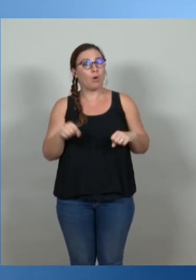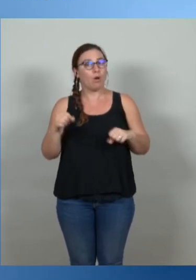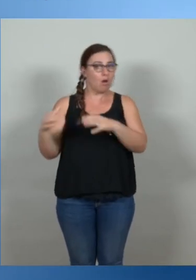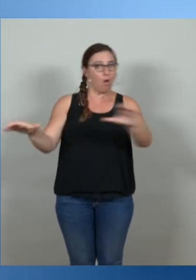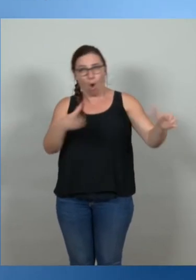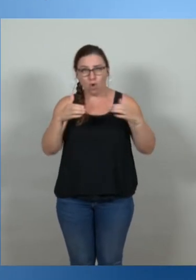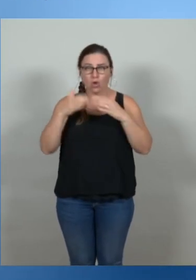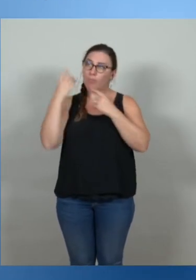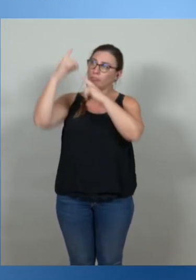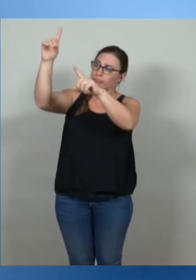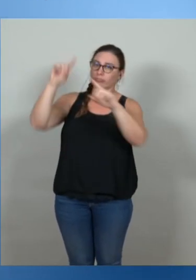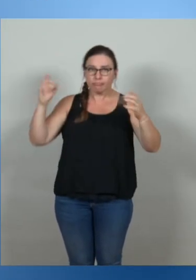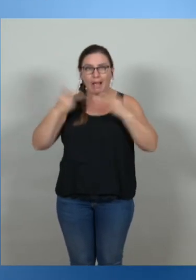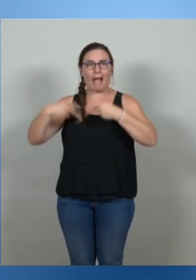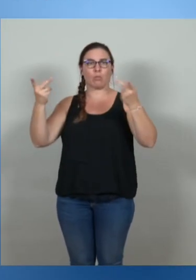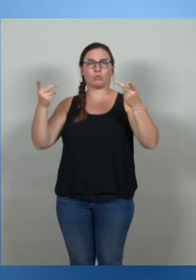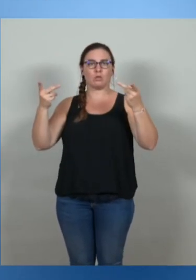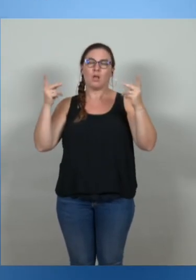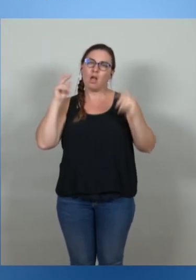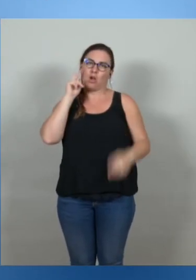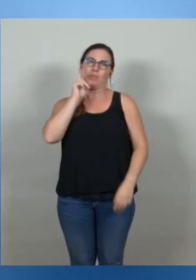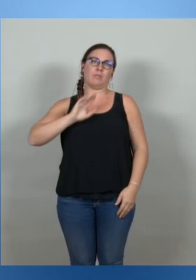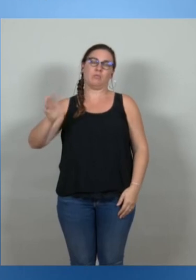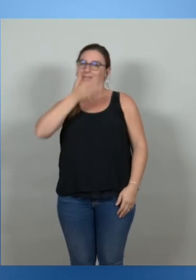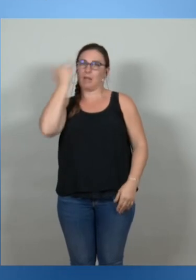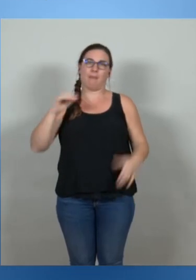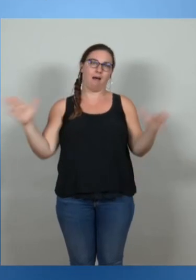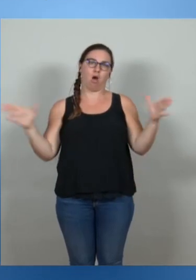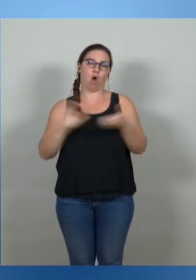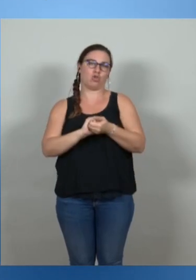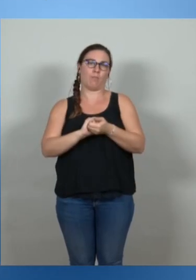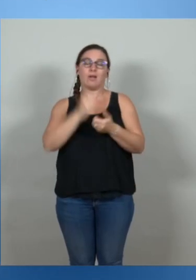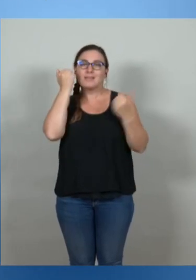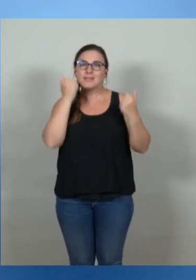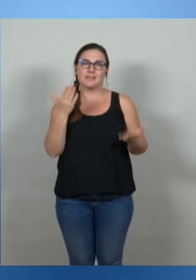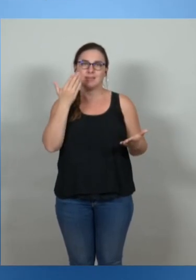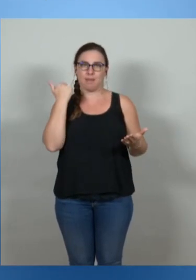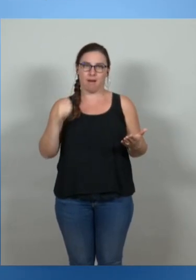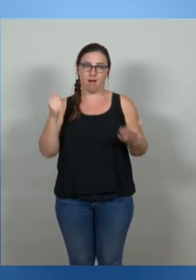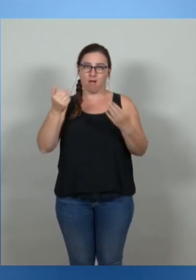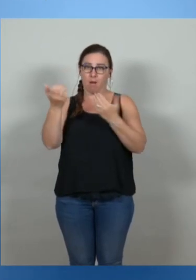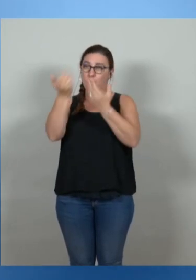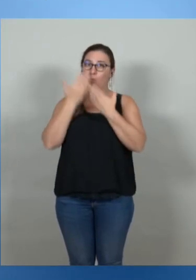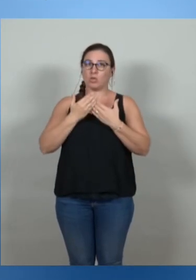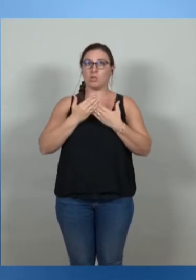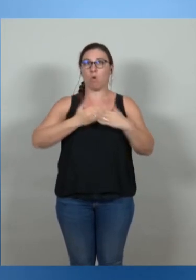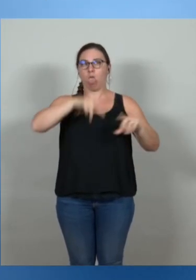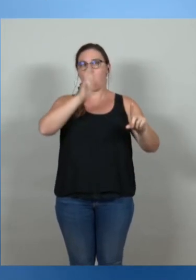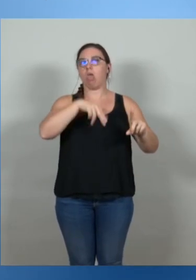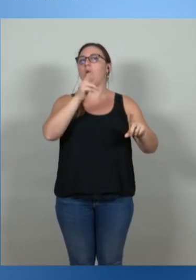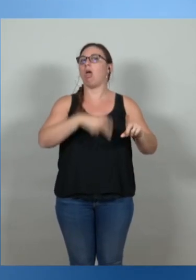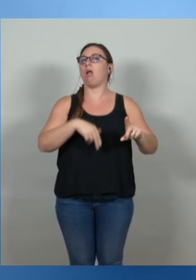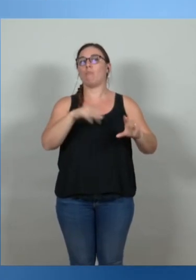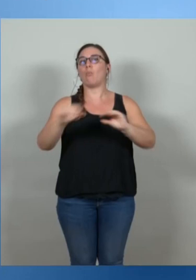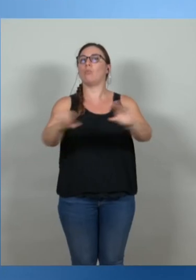battre ensemble ou en tout cas l'annoncer ensemble mais comme d'habitude vous ne savez pas travailler la main dans la main vous faites une proposition complètement démagogique qu'évidemment nous ne voterons pas